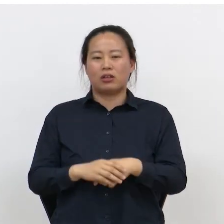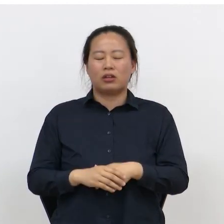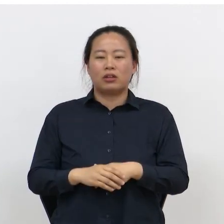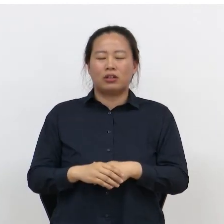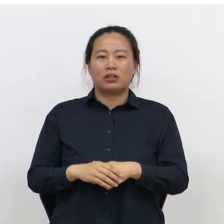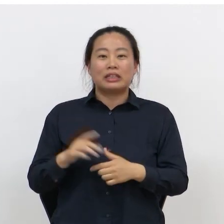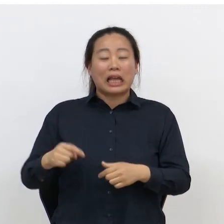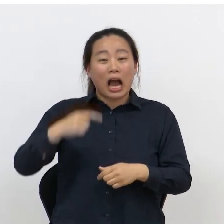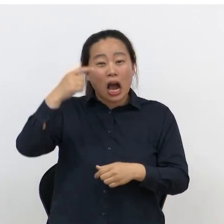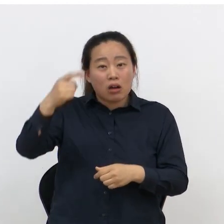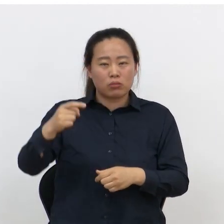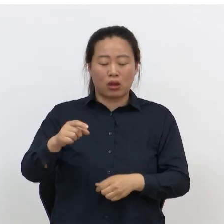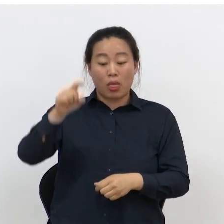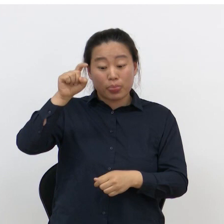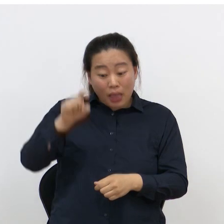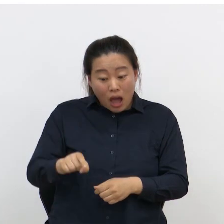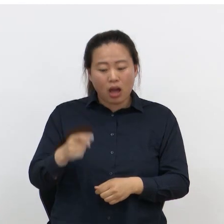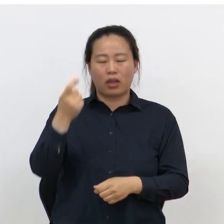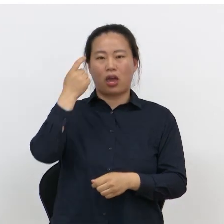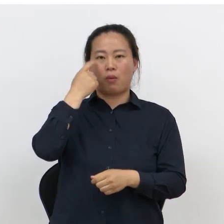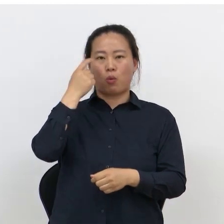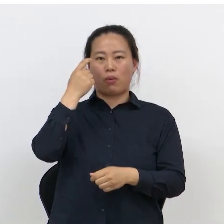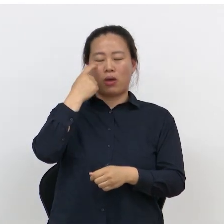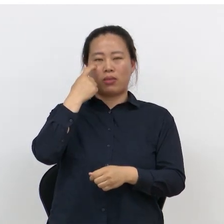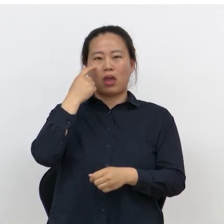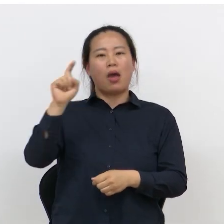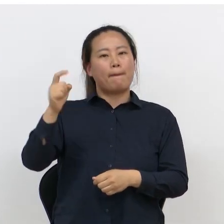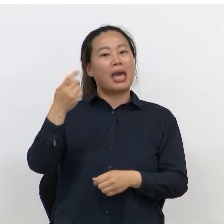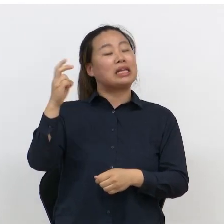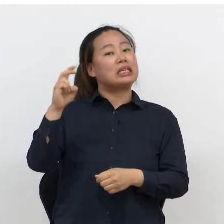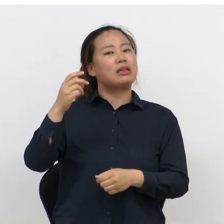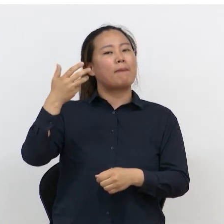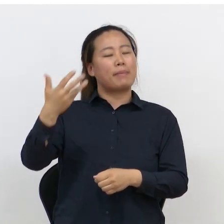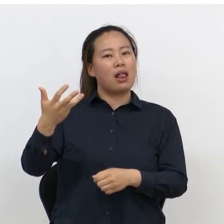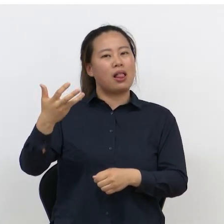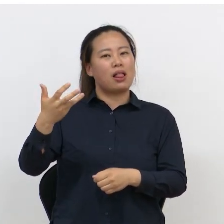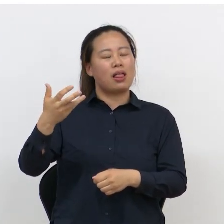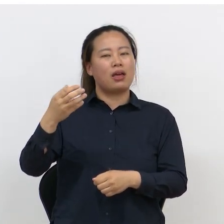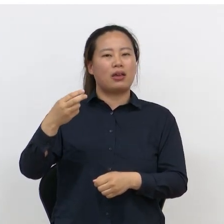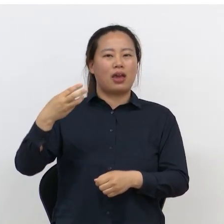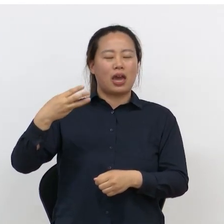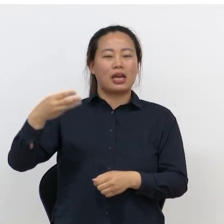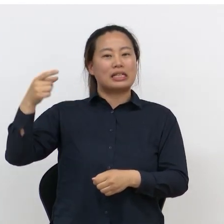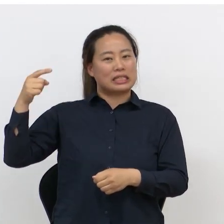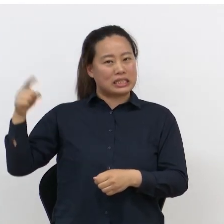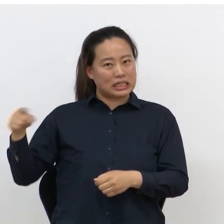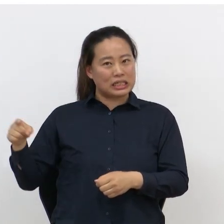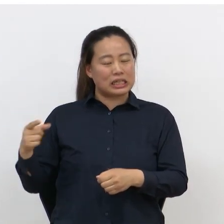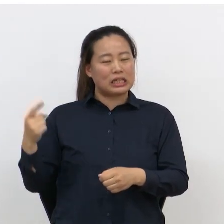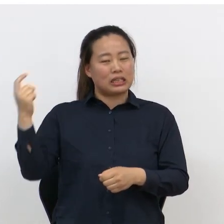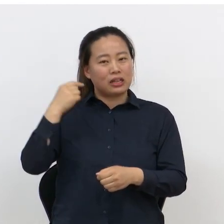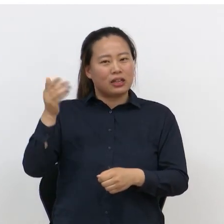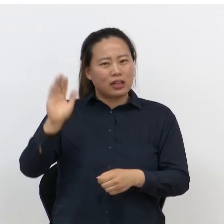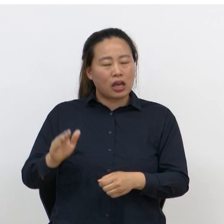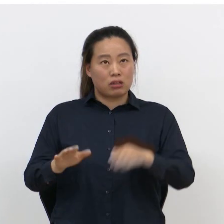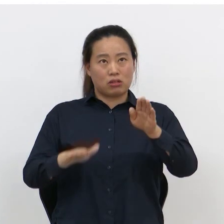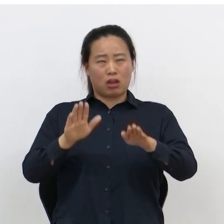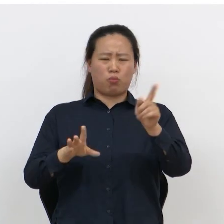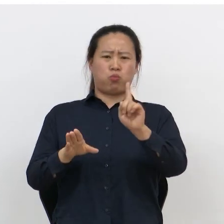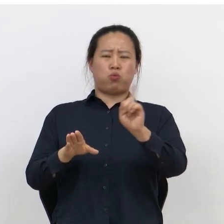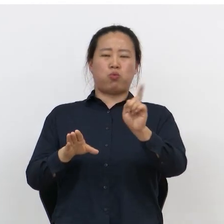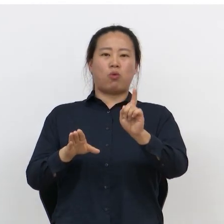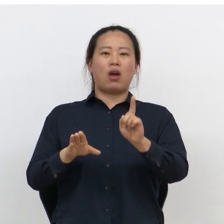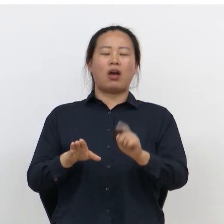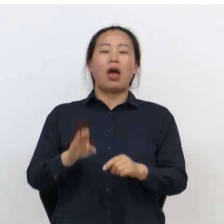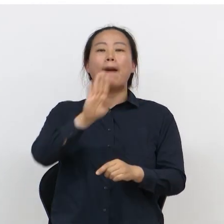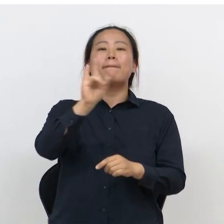옛날 악기인데 이거를 치면 역시 128Hz가 제일 크고 배음들이 생기는데 차이가 뭐냐면 각 배음의